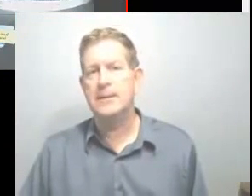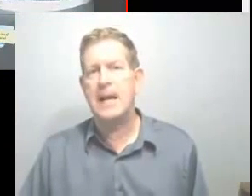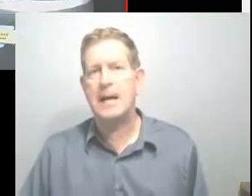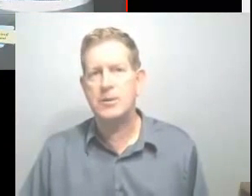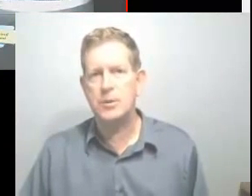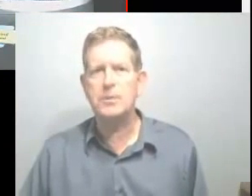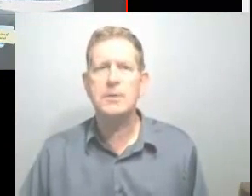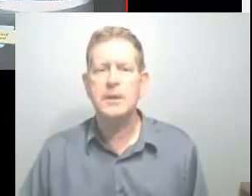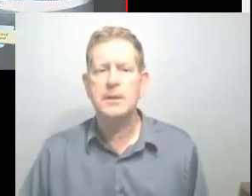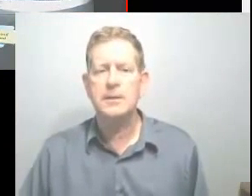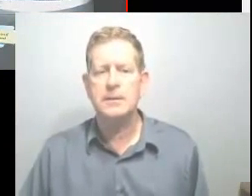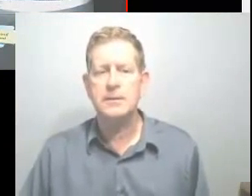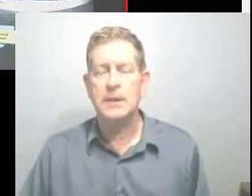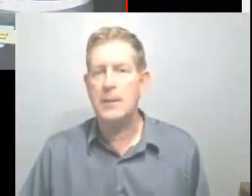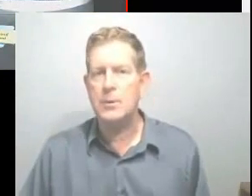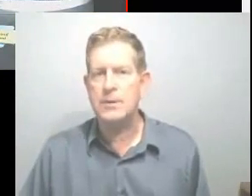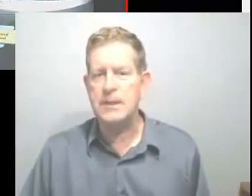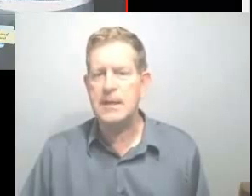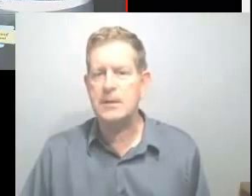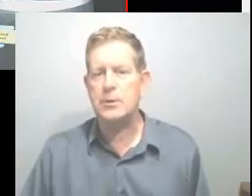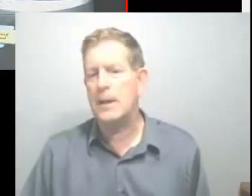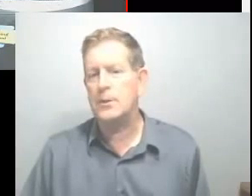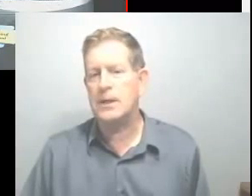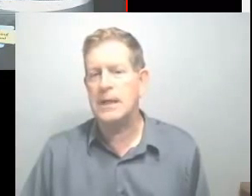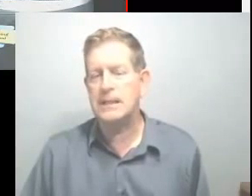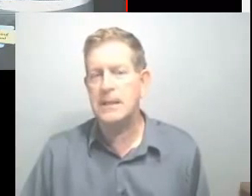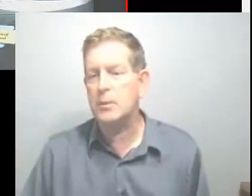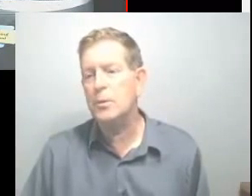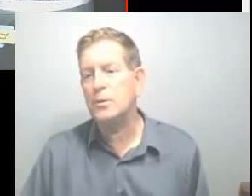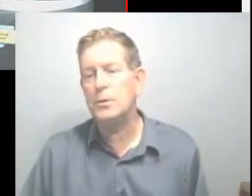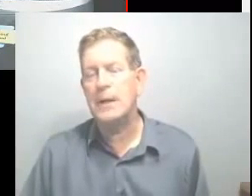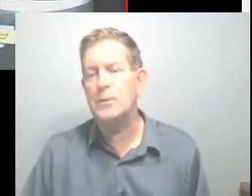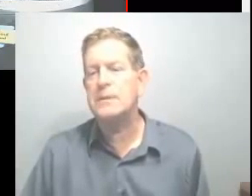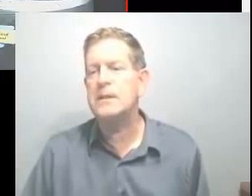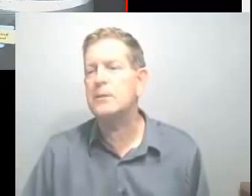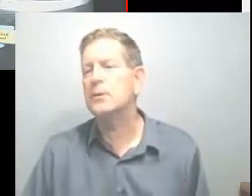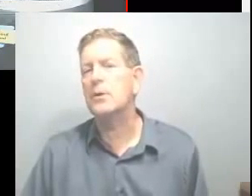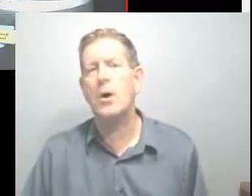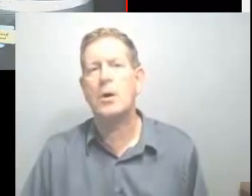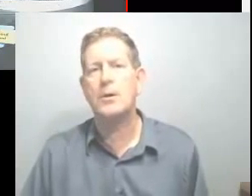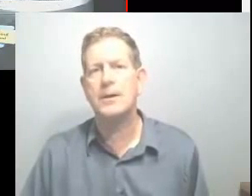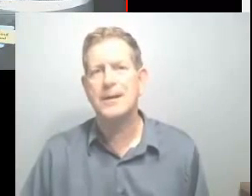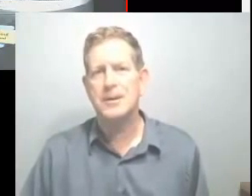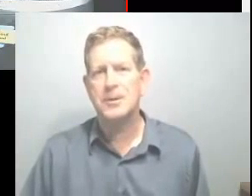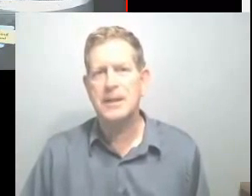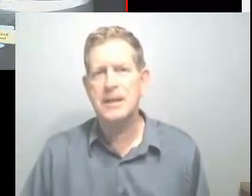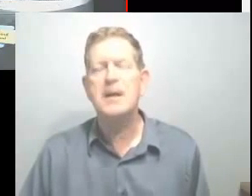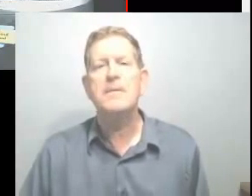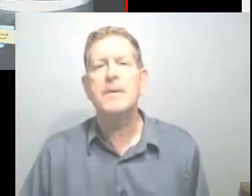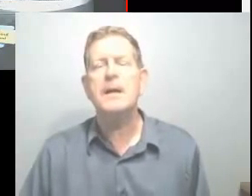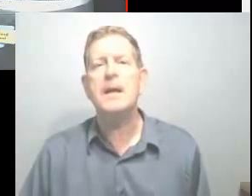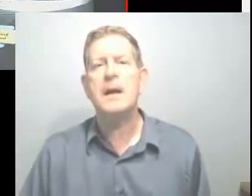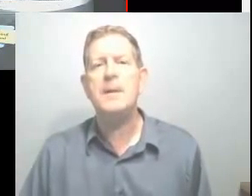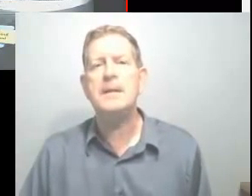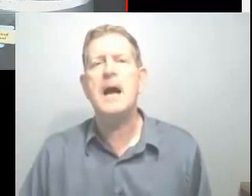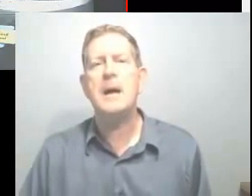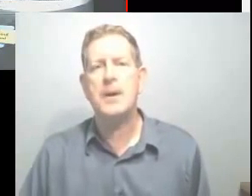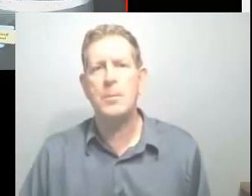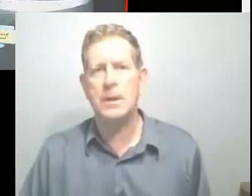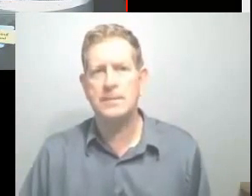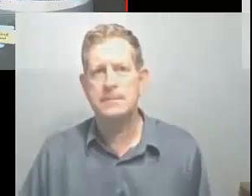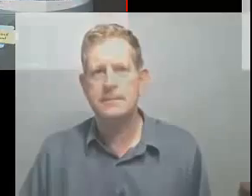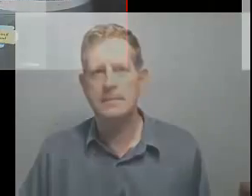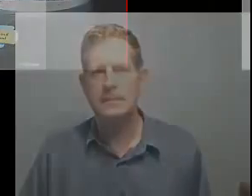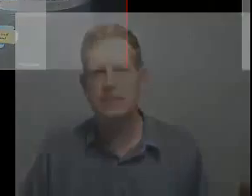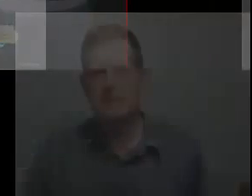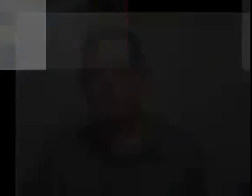écouter la radio, de la musique classique ou de la musique rock. Ok? Veuillez les répéter